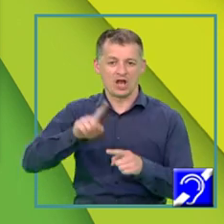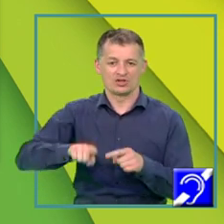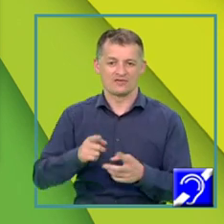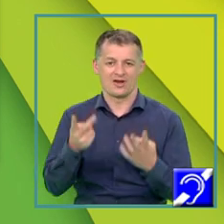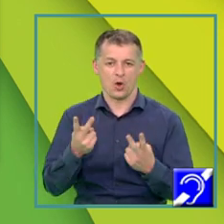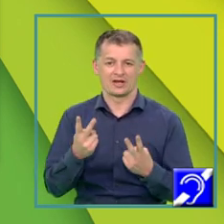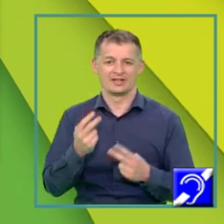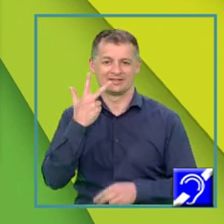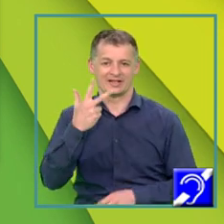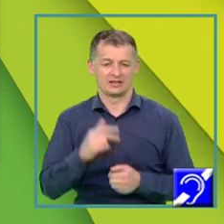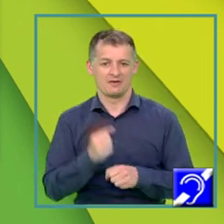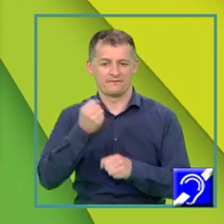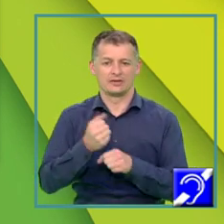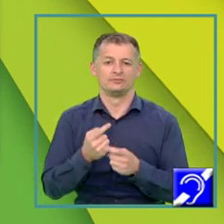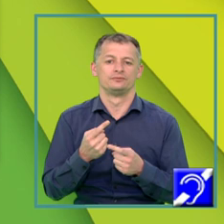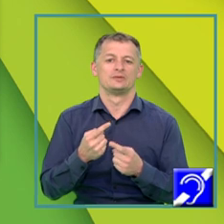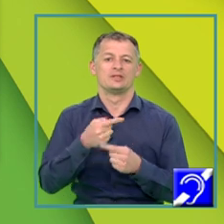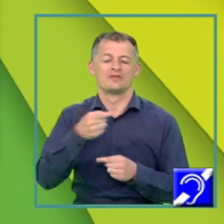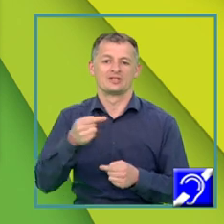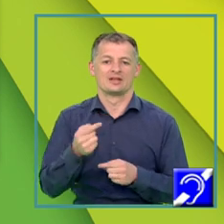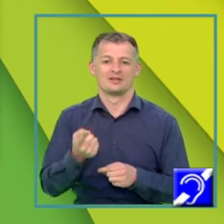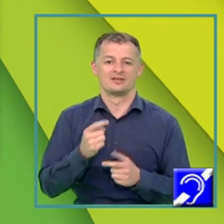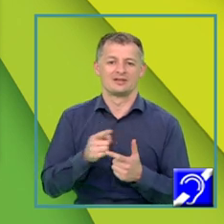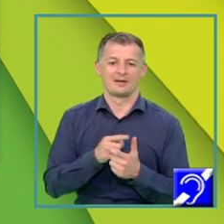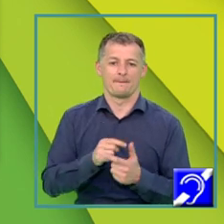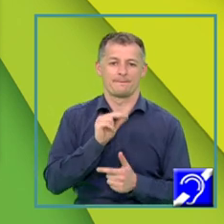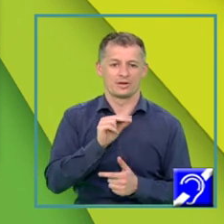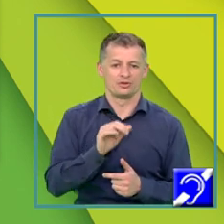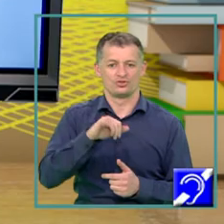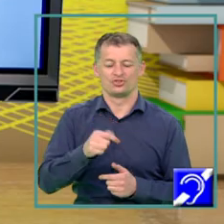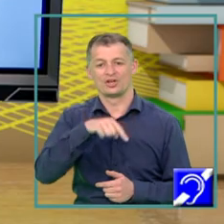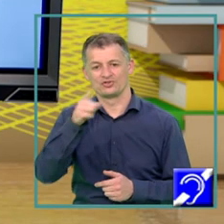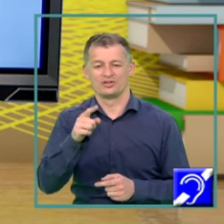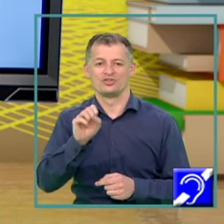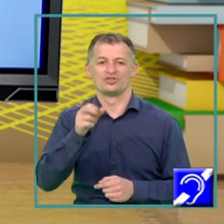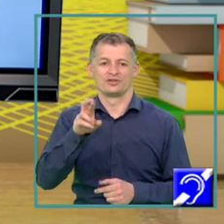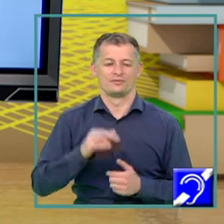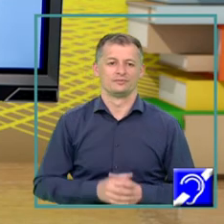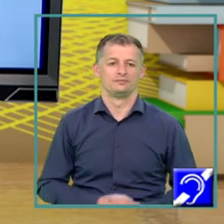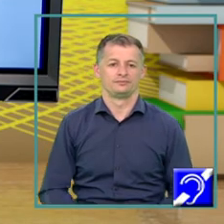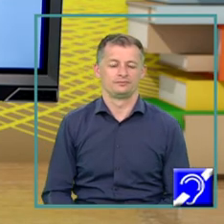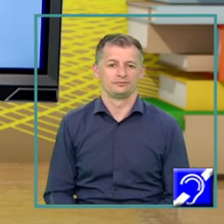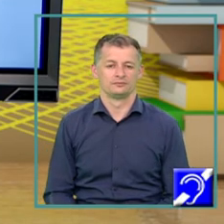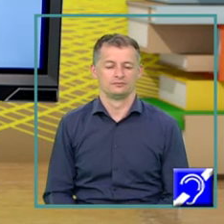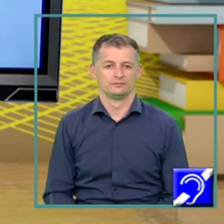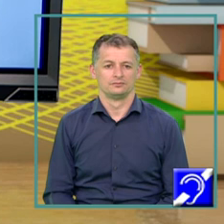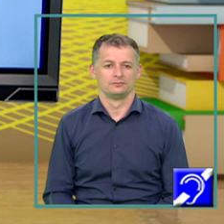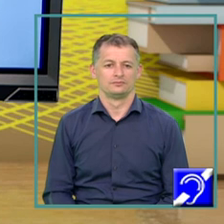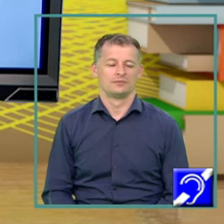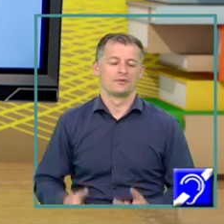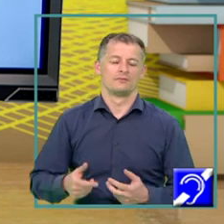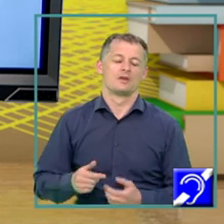trei făcând diferența dintre p șef în afară de funcțiile